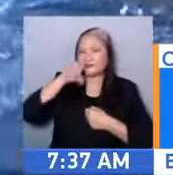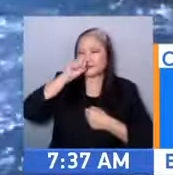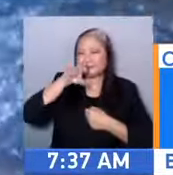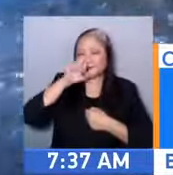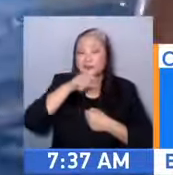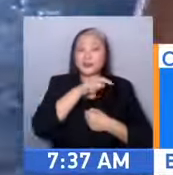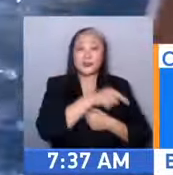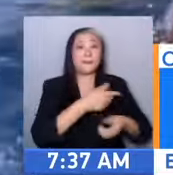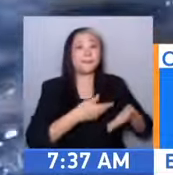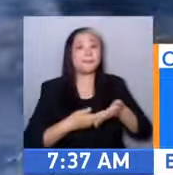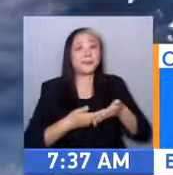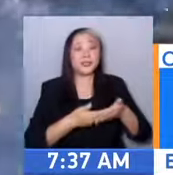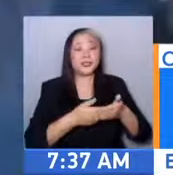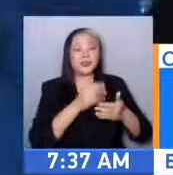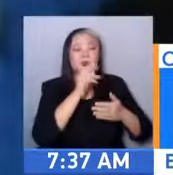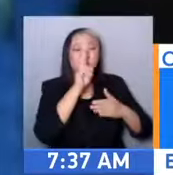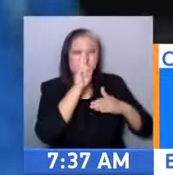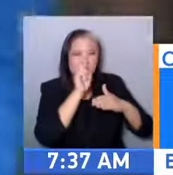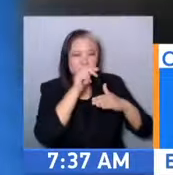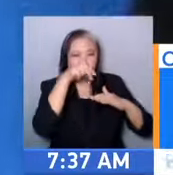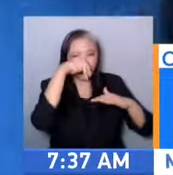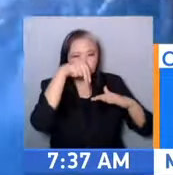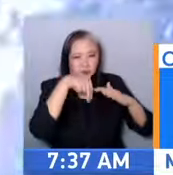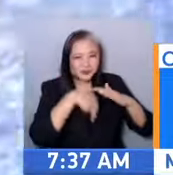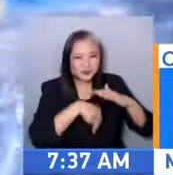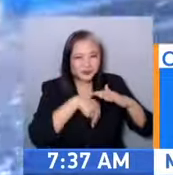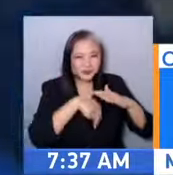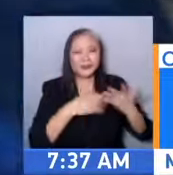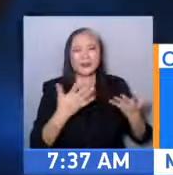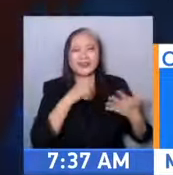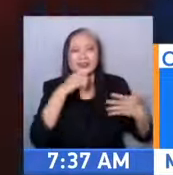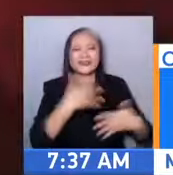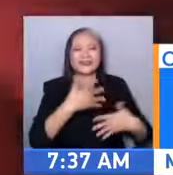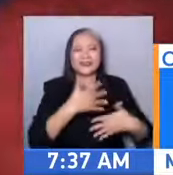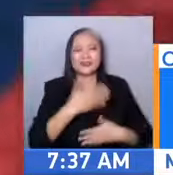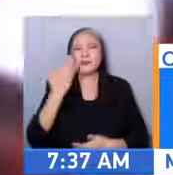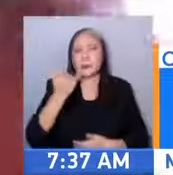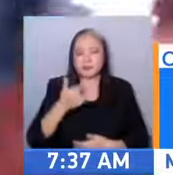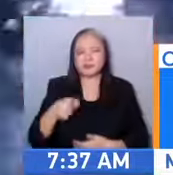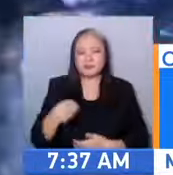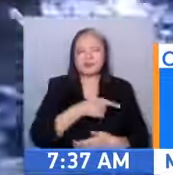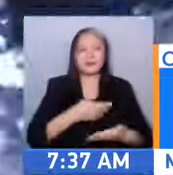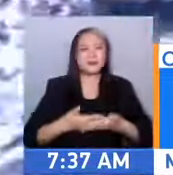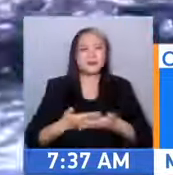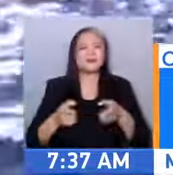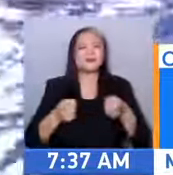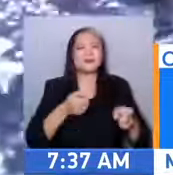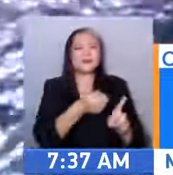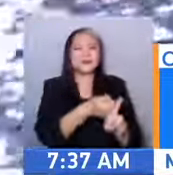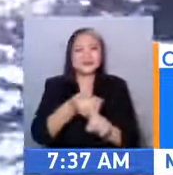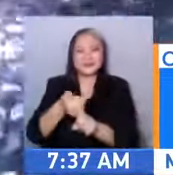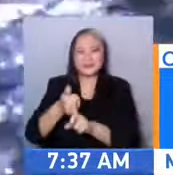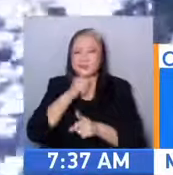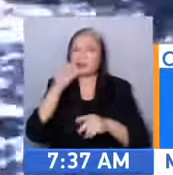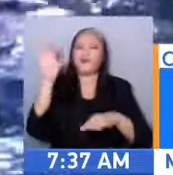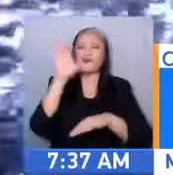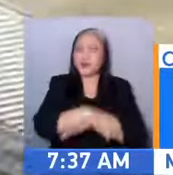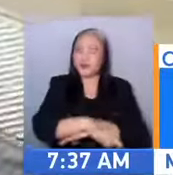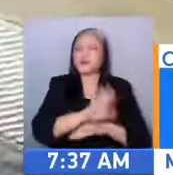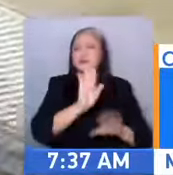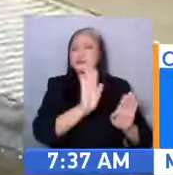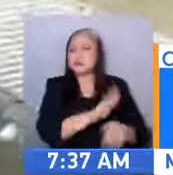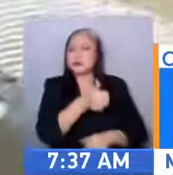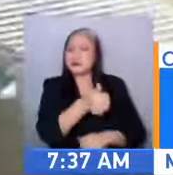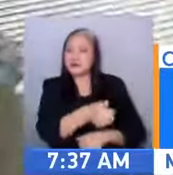under para walang fear. Mm-mm. Kasi gusto namin yung mga bata, in control sila eh. Yes, sila ayaw namin sila i-force. Oh. Gusto namin sila yung mag-isa.